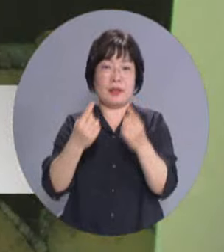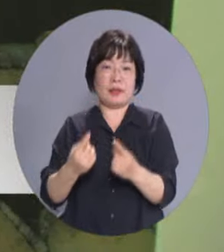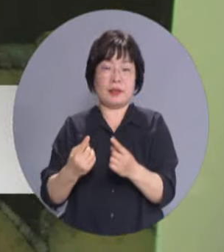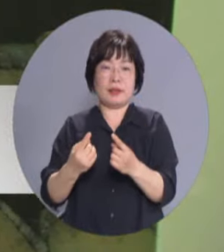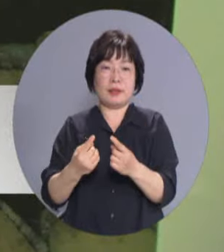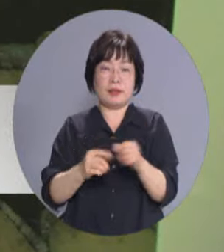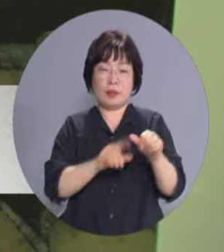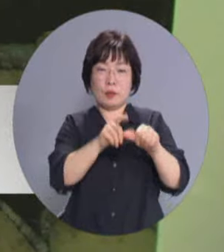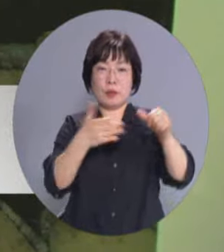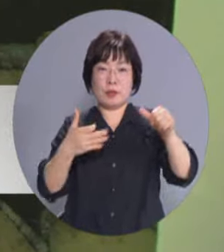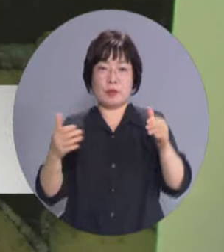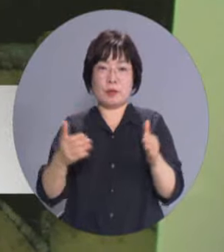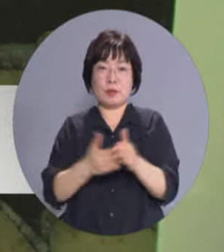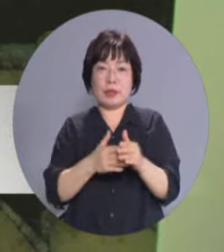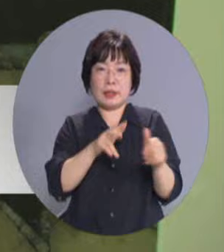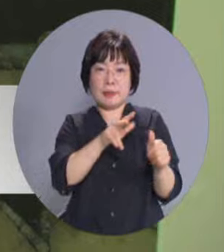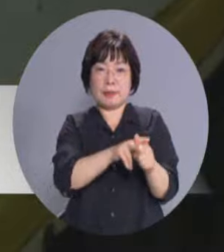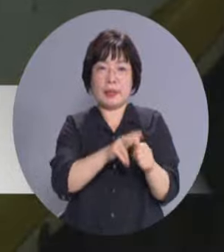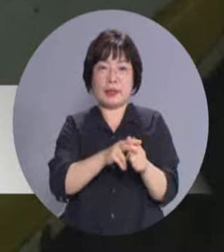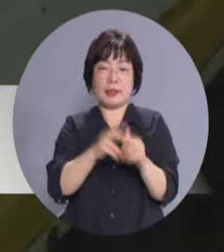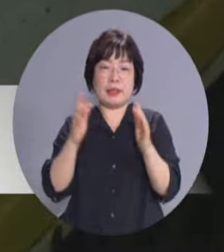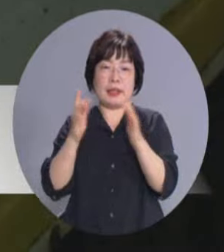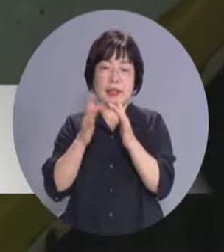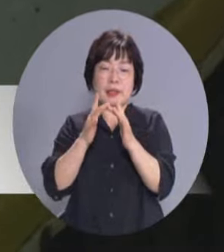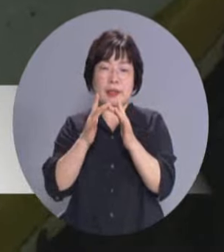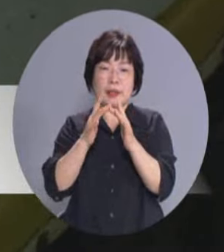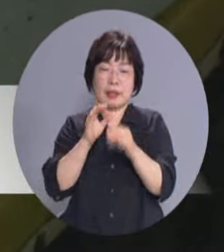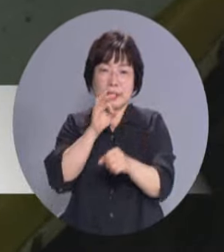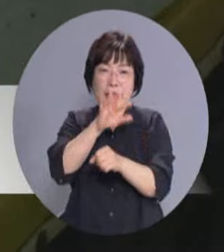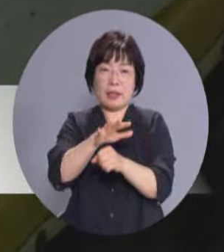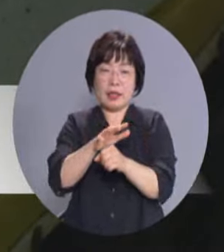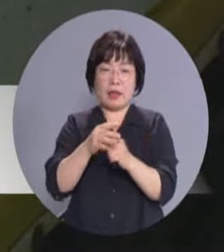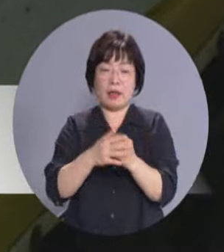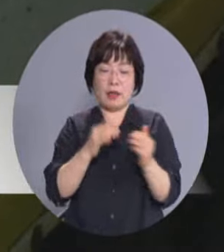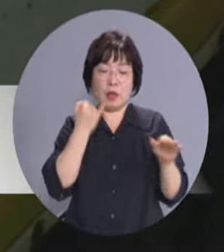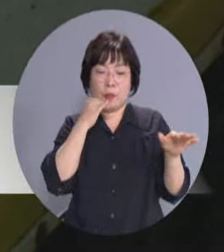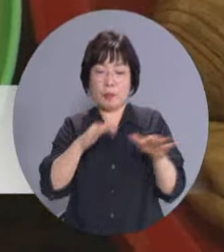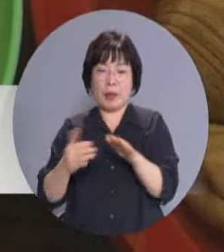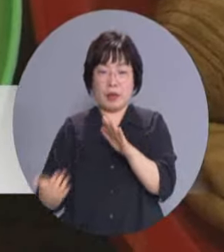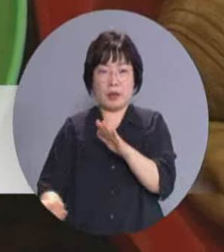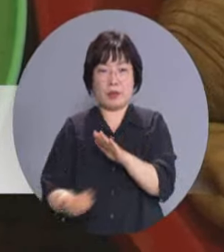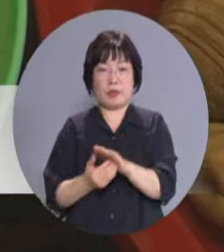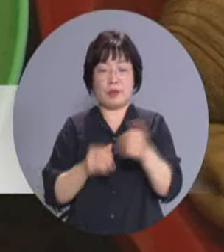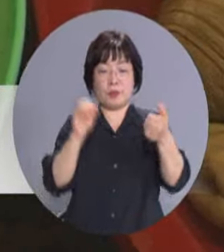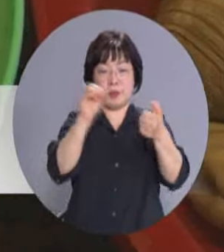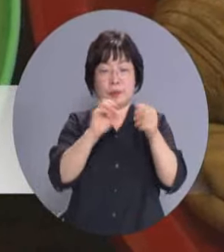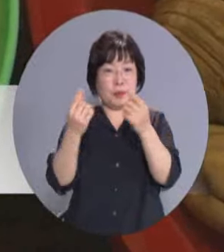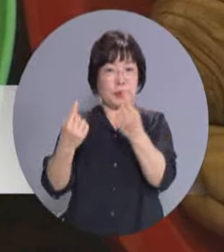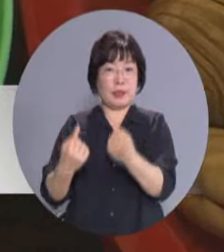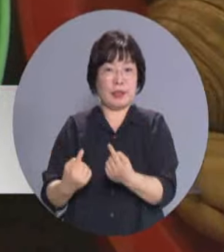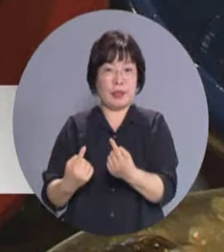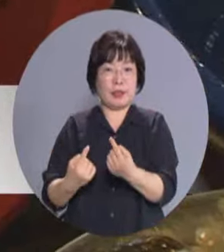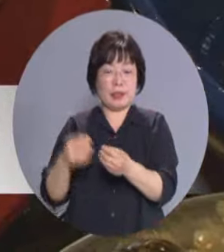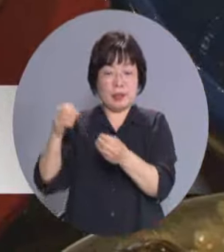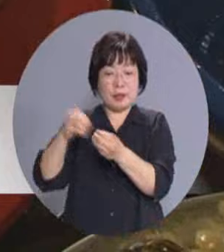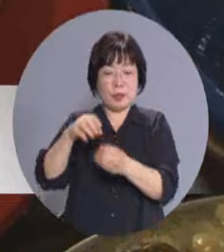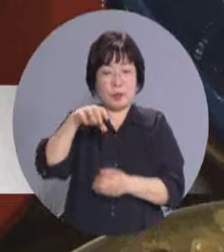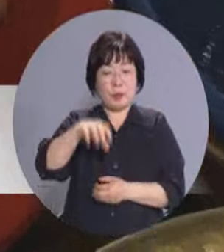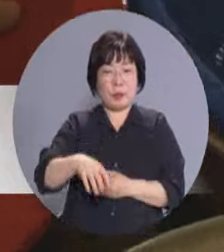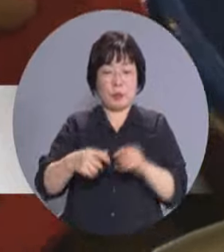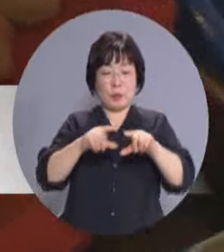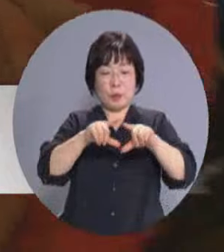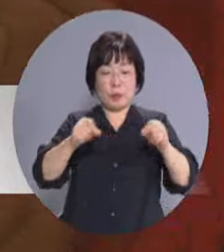오늘 19일까지 대형마트나 온라인 몰에서 국산 수산품 사면 최대 50% 할인 지원을 전통